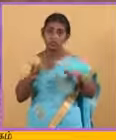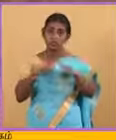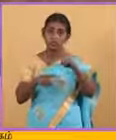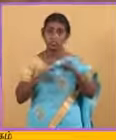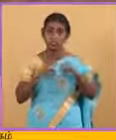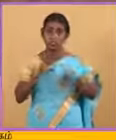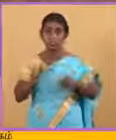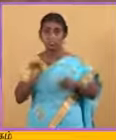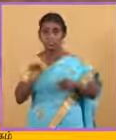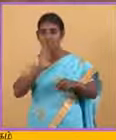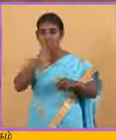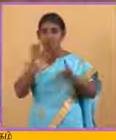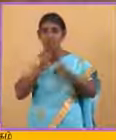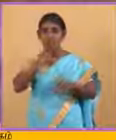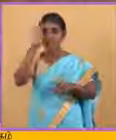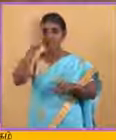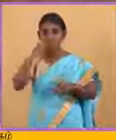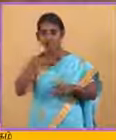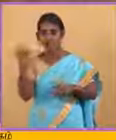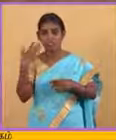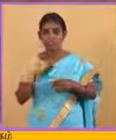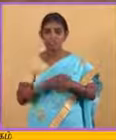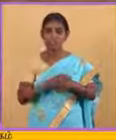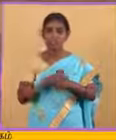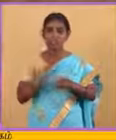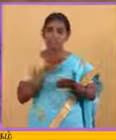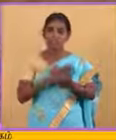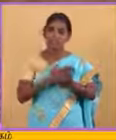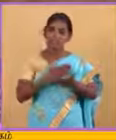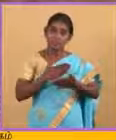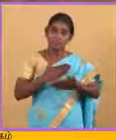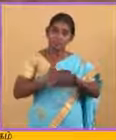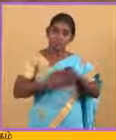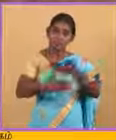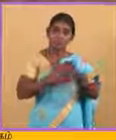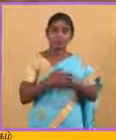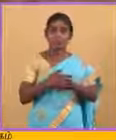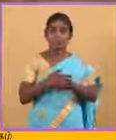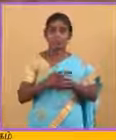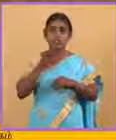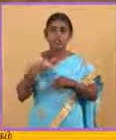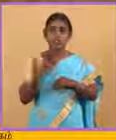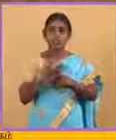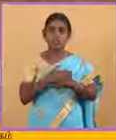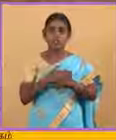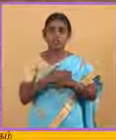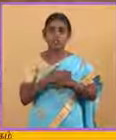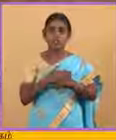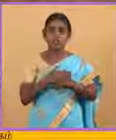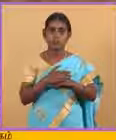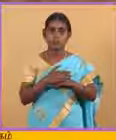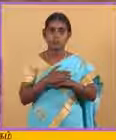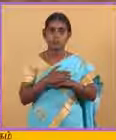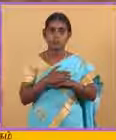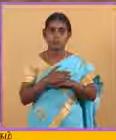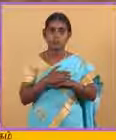மாண்டார். இதுவரை தெளிவாக சொல்லிக் கொண்டிருந்த அந்த ராமலிங்கனார் அடுத்த வரி ஆரம்பிக்கிறார்.